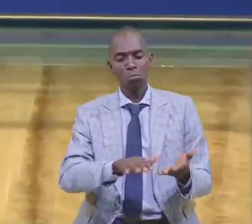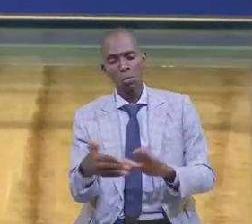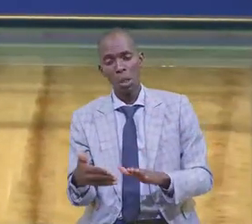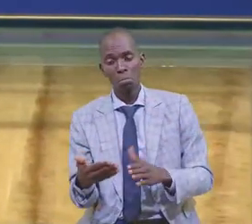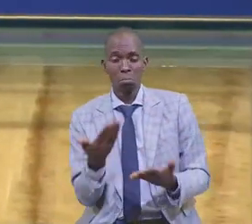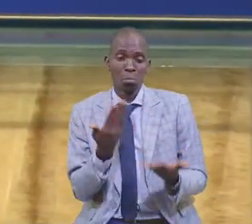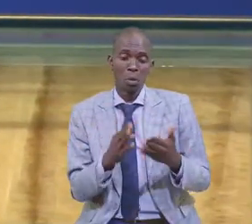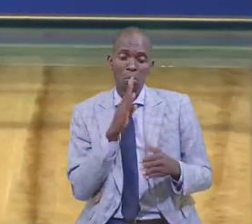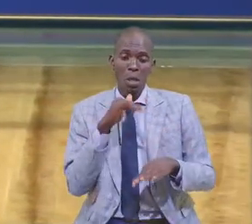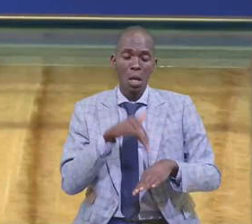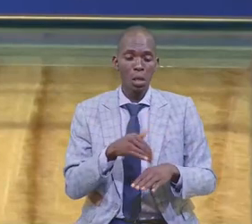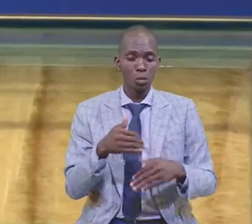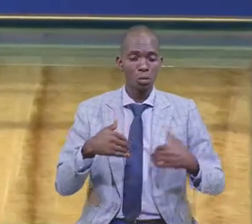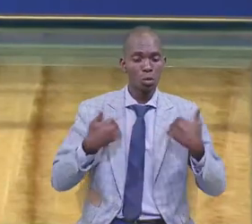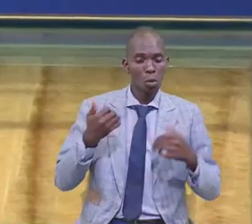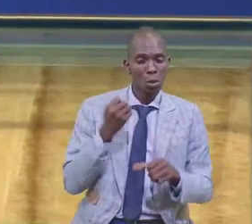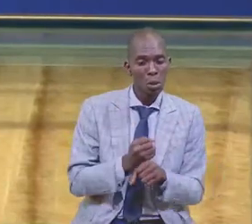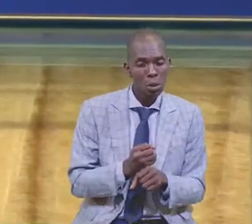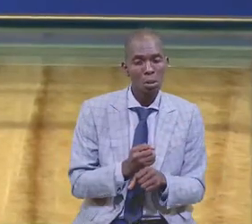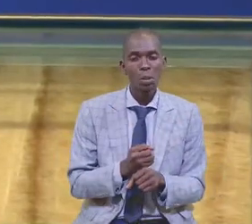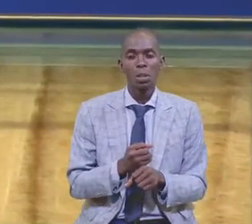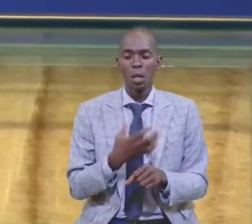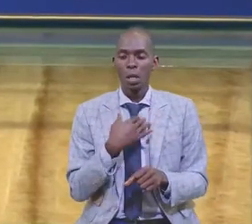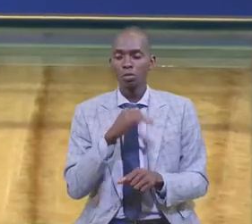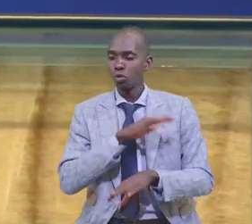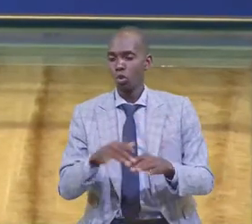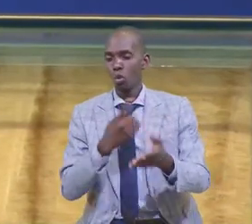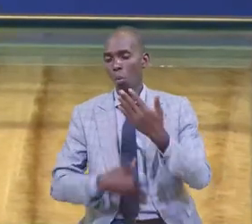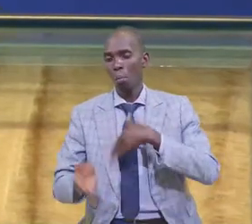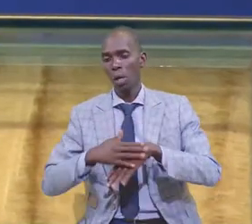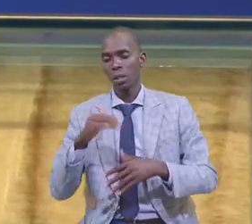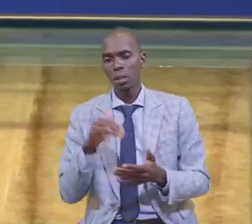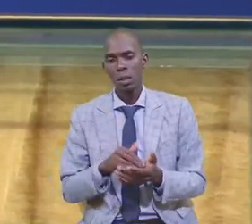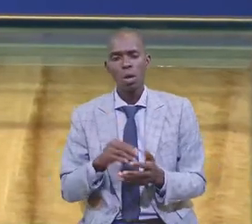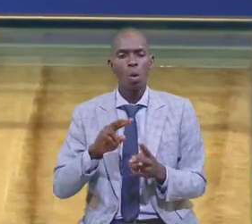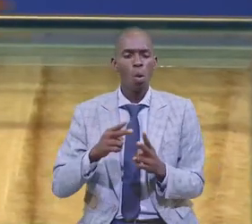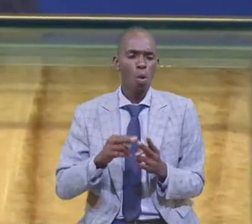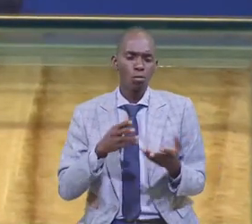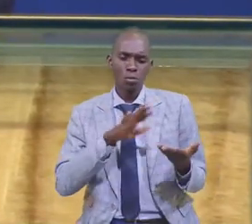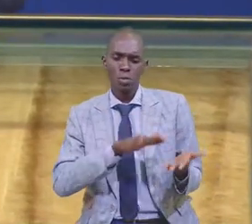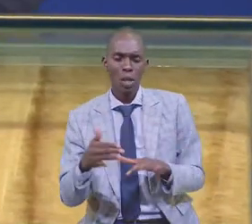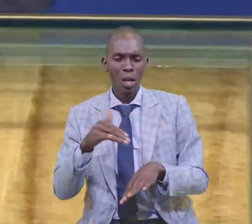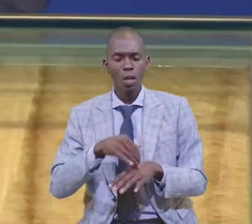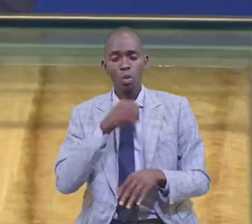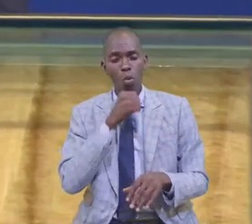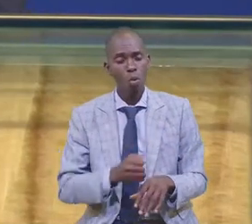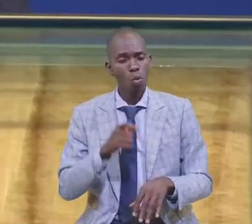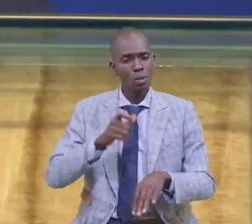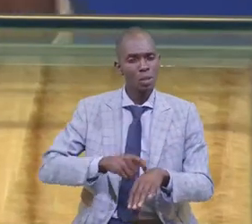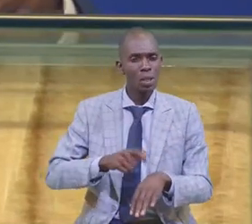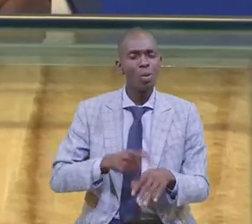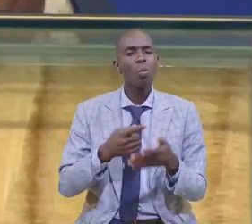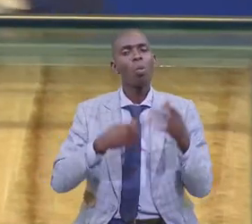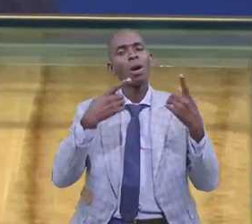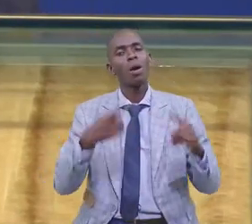sont morts, que ce soit prématurément, qu'ils ne sont pas revenus, ou bien il meurt naturellement. Qu'est-ce qui arrive après la